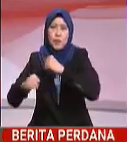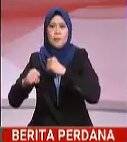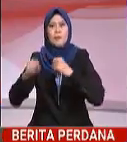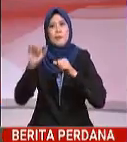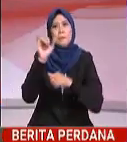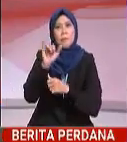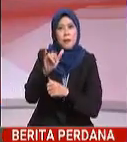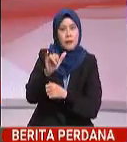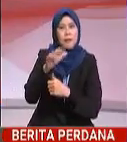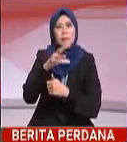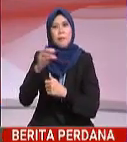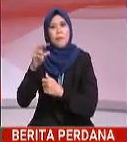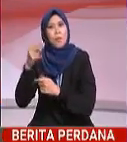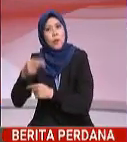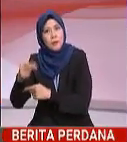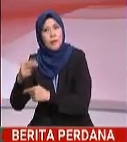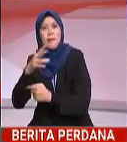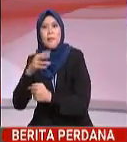Modenas dan Honda.